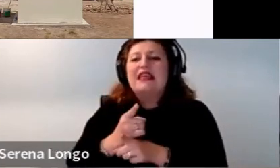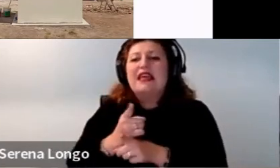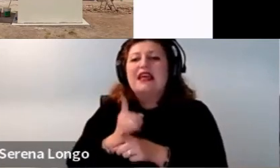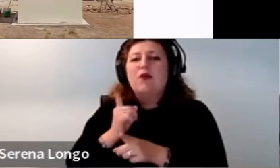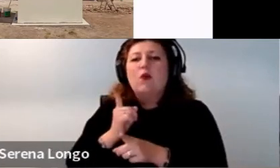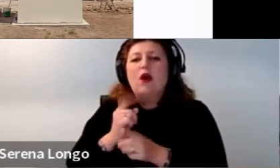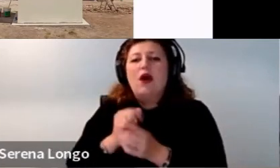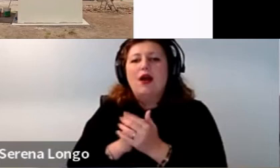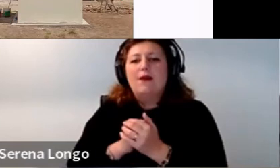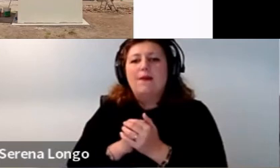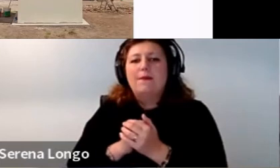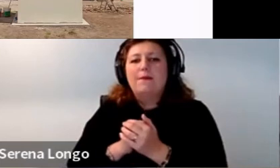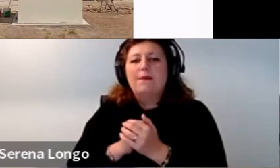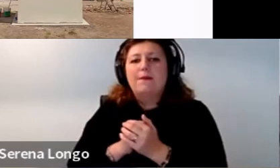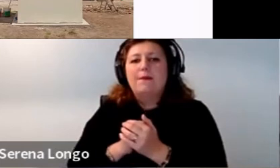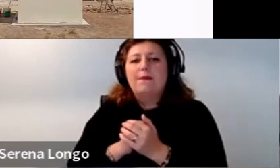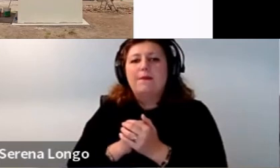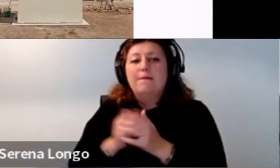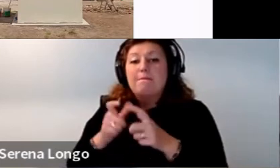importante, perché